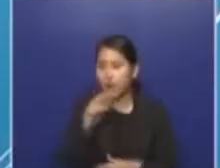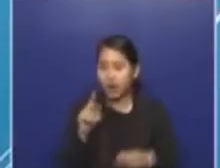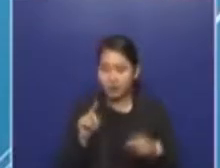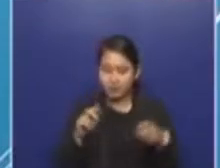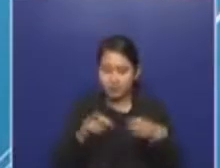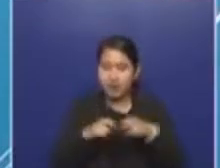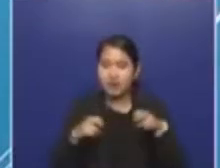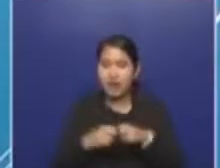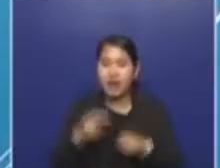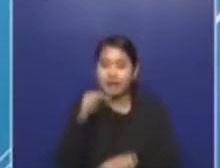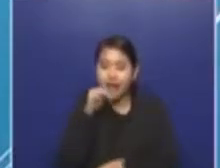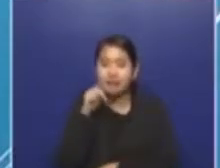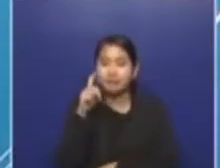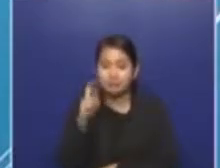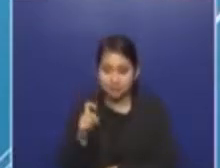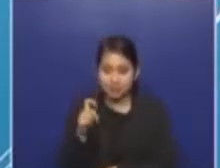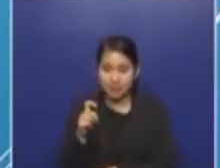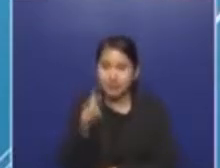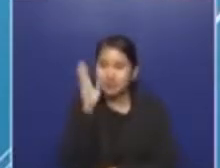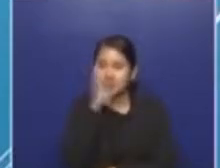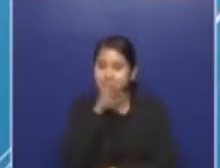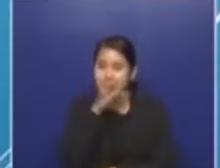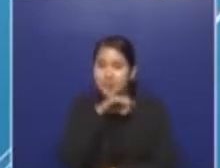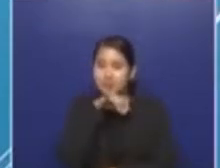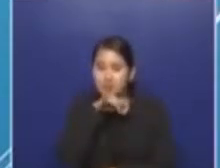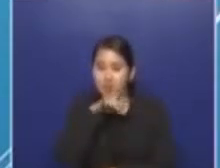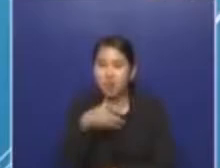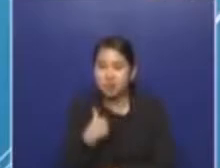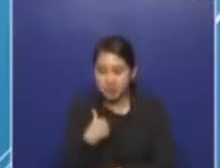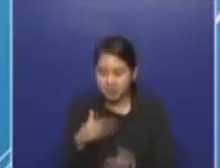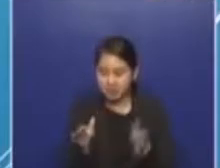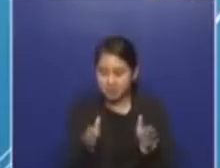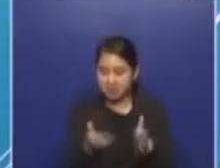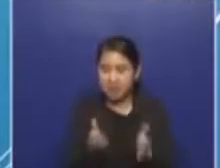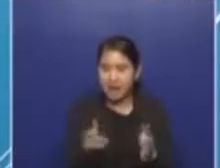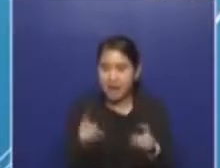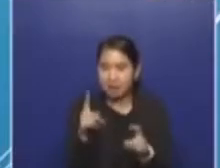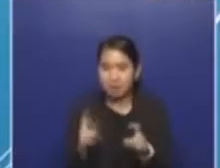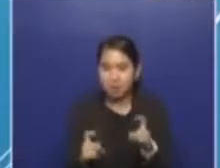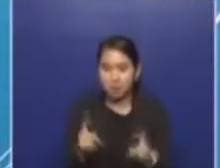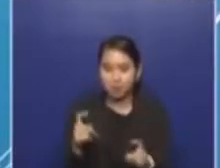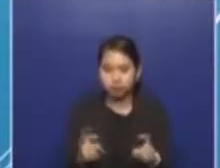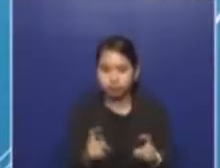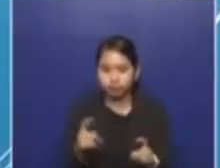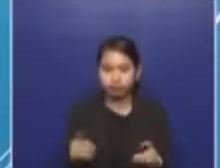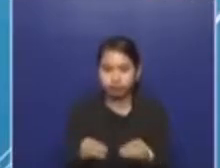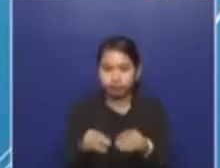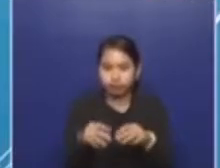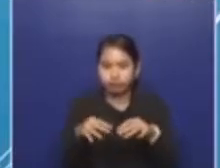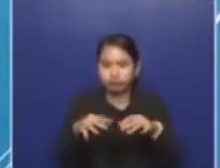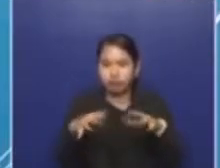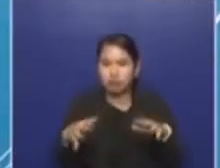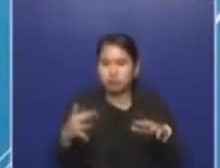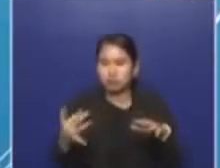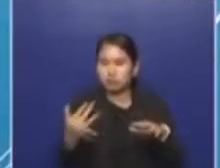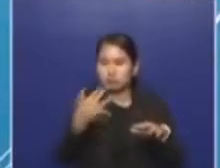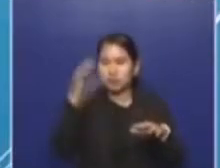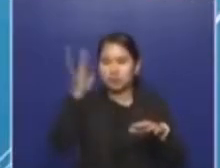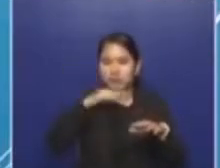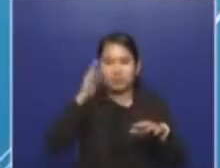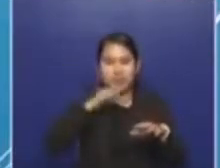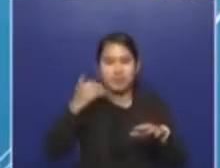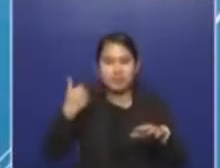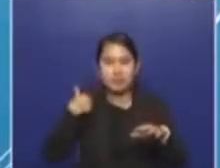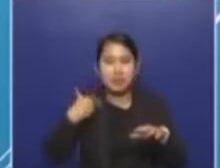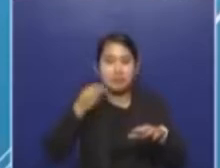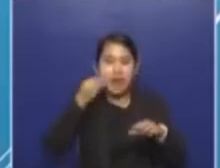น้ำเน่าเสียนะครับทำให้ปลาตายนะครับลอยเป็นแพรนะครับส่งกลิ่นเหม็นคนที่อยู่บ้านใก